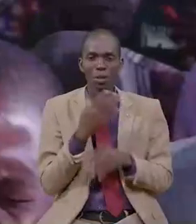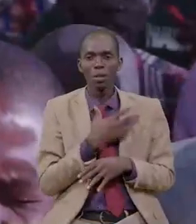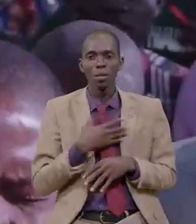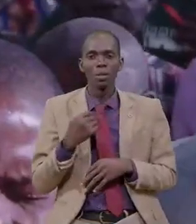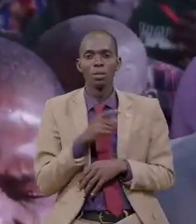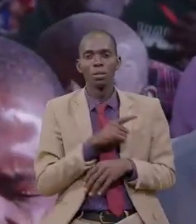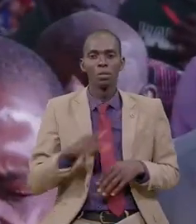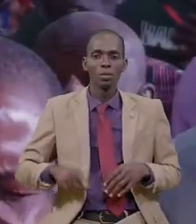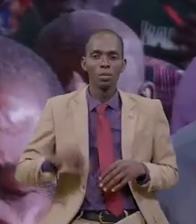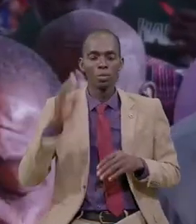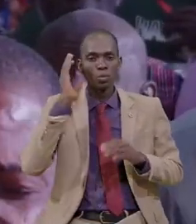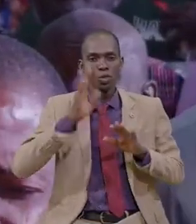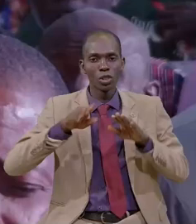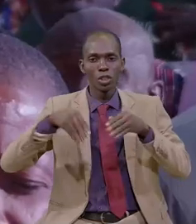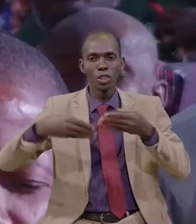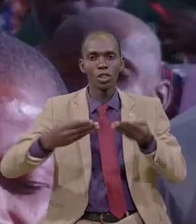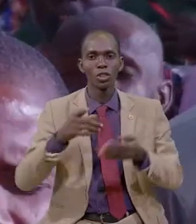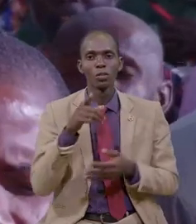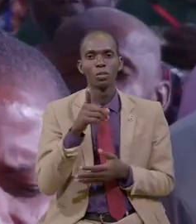Seigneur t'accordera